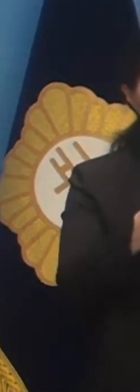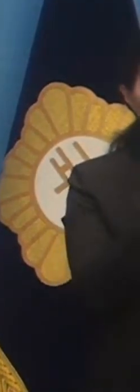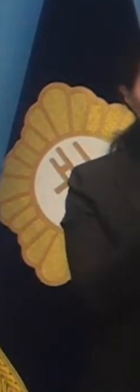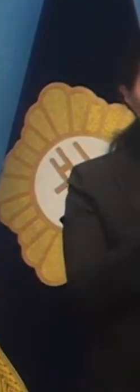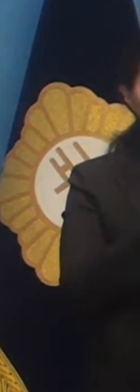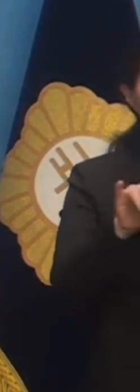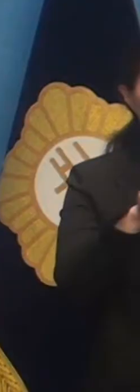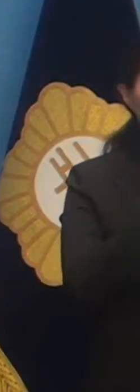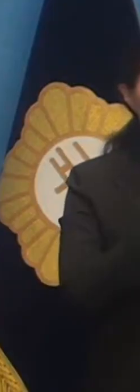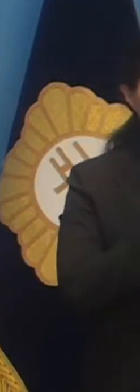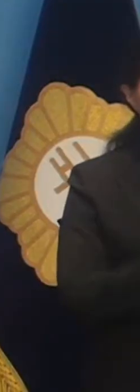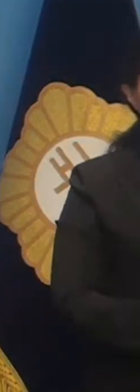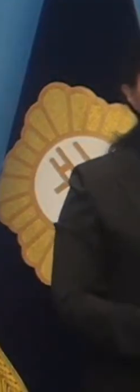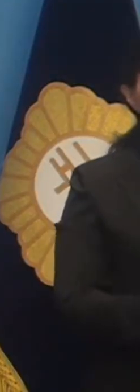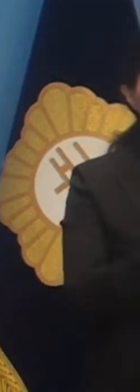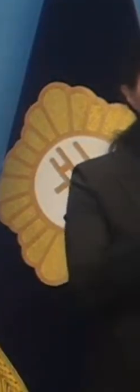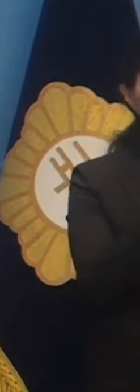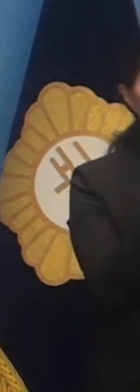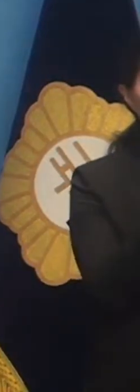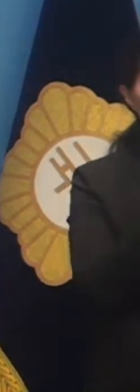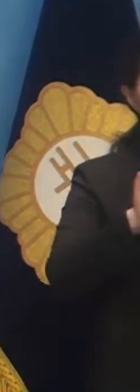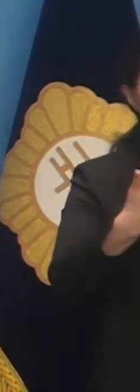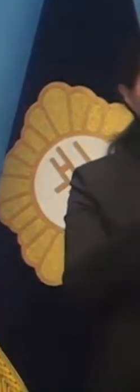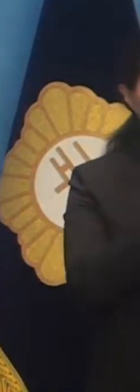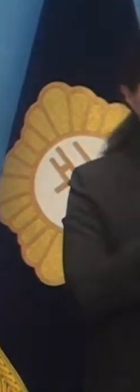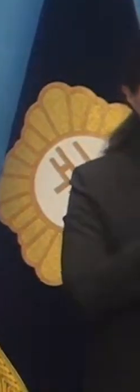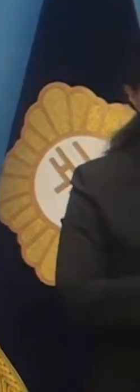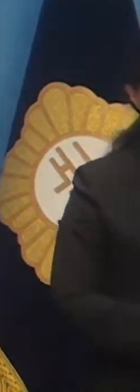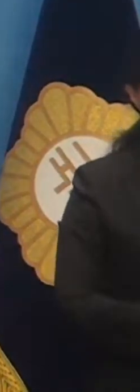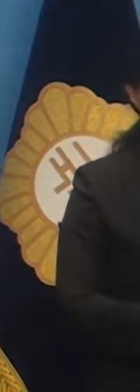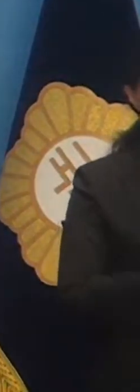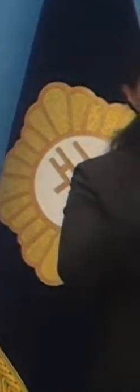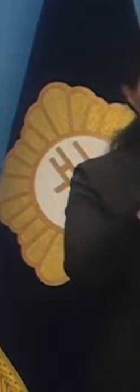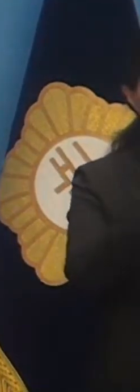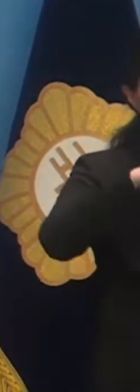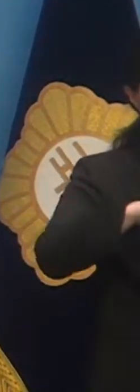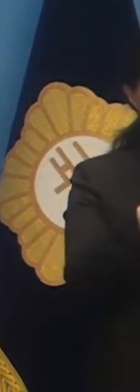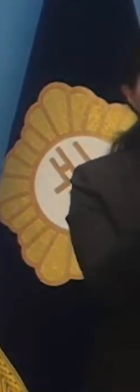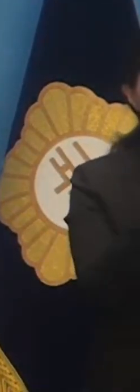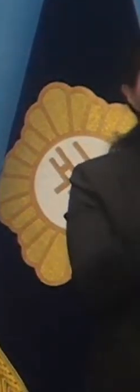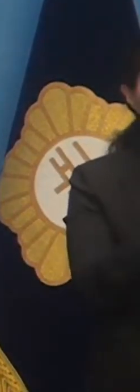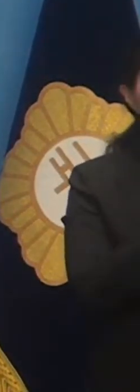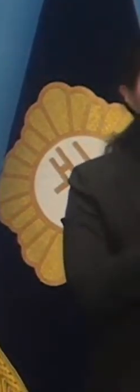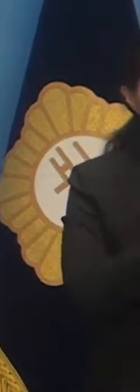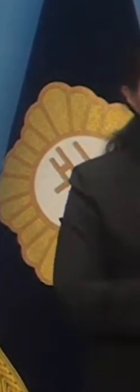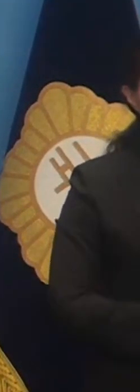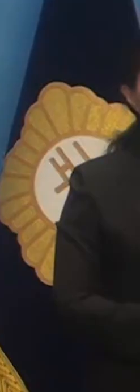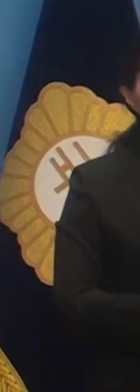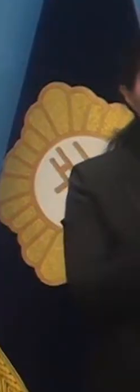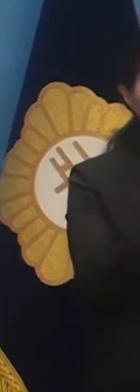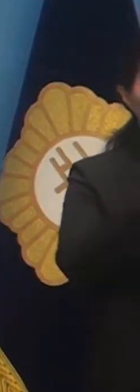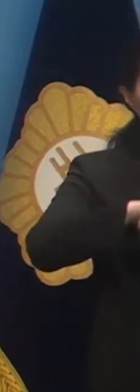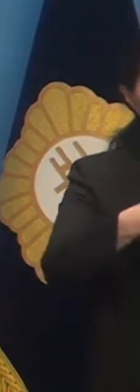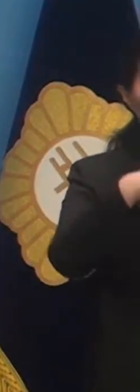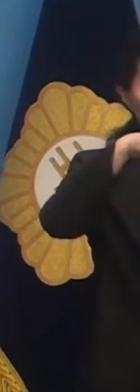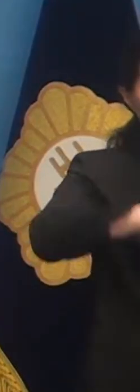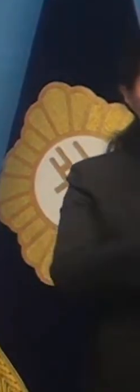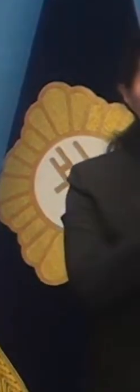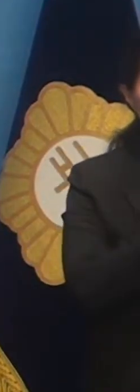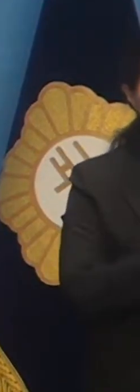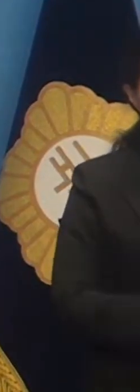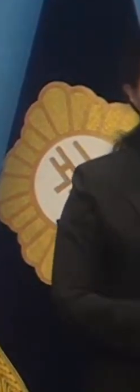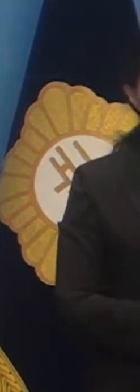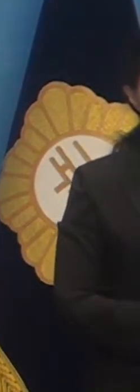의원님 참석하셨습니다. 김용민 의원님 참석하셨습니다. 강준현 의원님 참석하셨습니다. 김문수 의원님